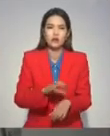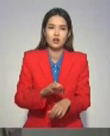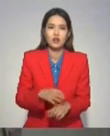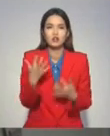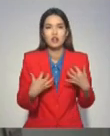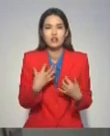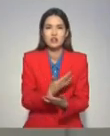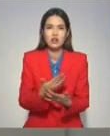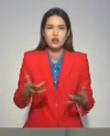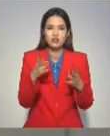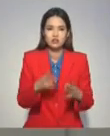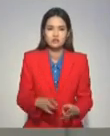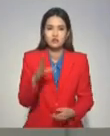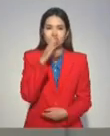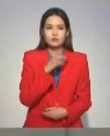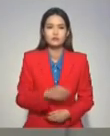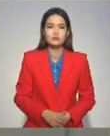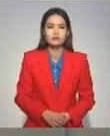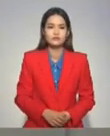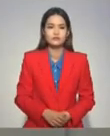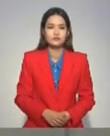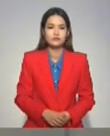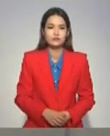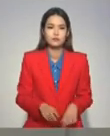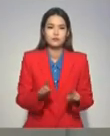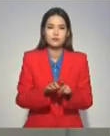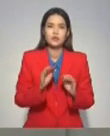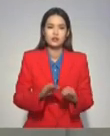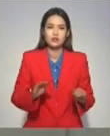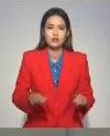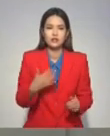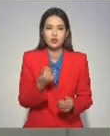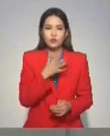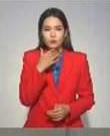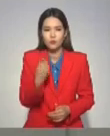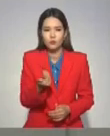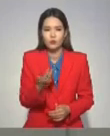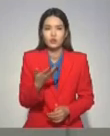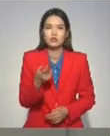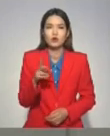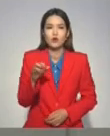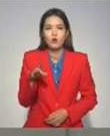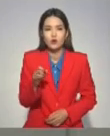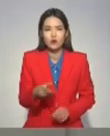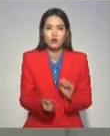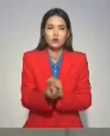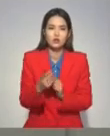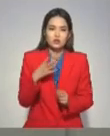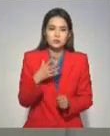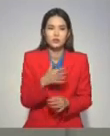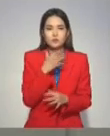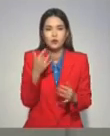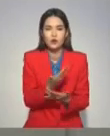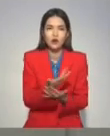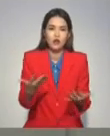аллергиялық ауруларға шалдығады. Маған көп келеді ондай балалар, мысалы, бір нәрсе тәтті жеп қойып, немесе газировка ішеді тәтті, лимонадтар бар